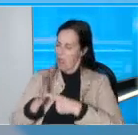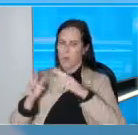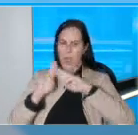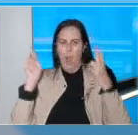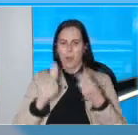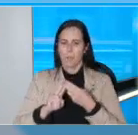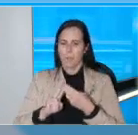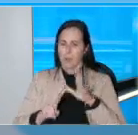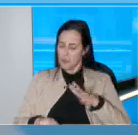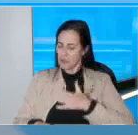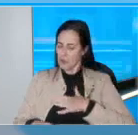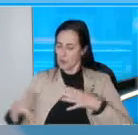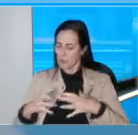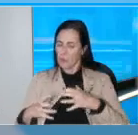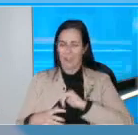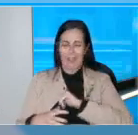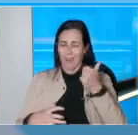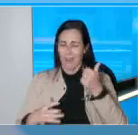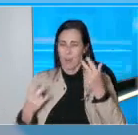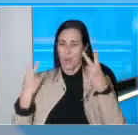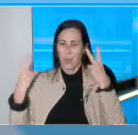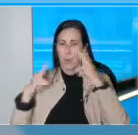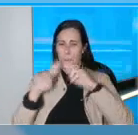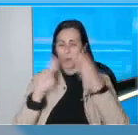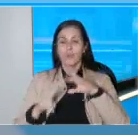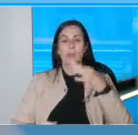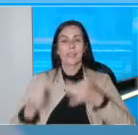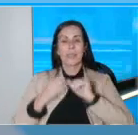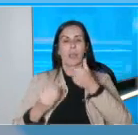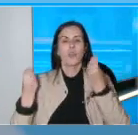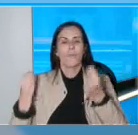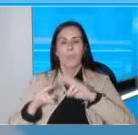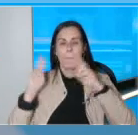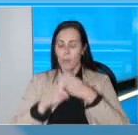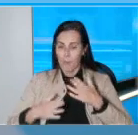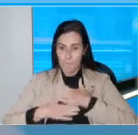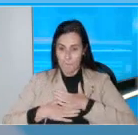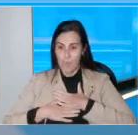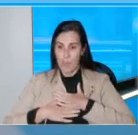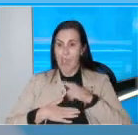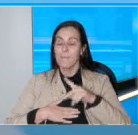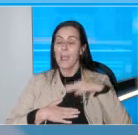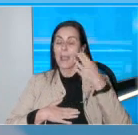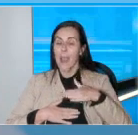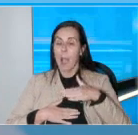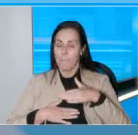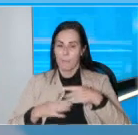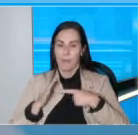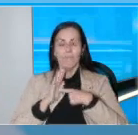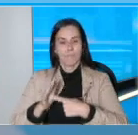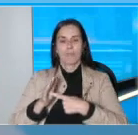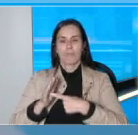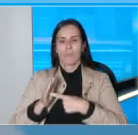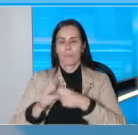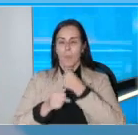לעולם, לא רק שיש לנו את הקבוצה הנוצצת בעולם, יש לנו את השחקנים הגדולים ביותר, והם הולכים להיות גם הפנים